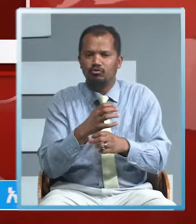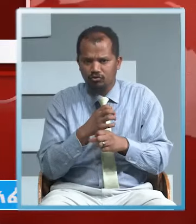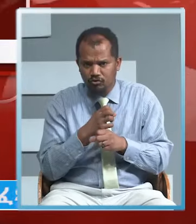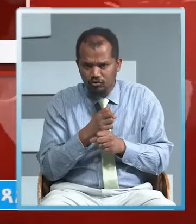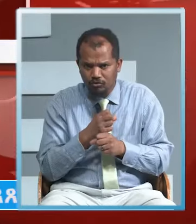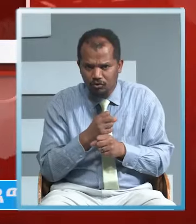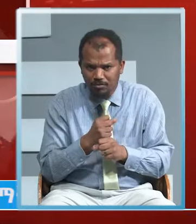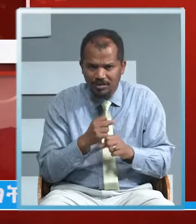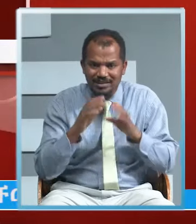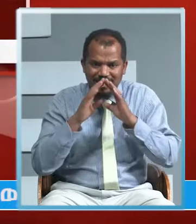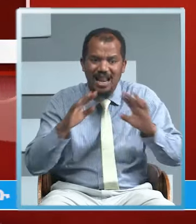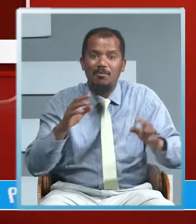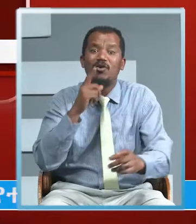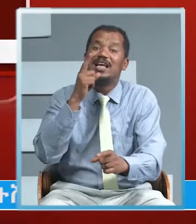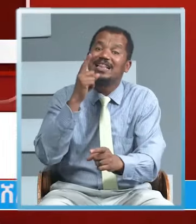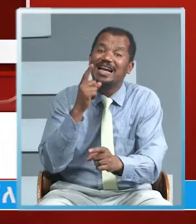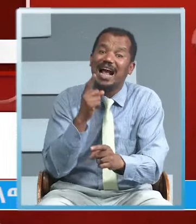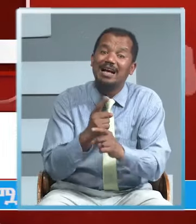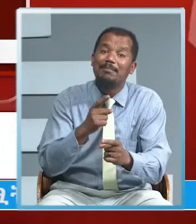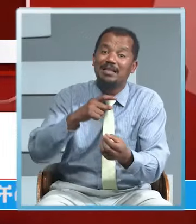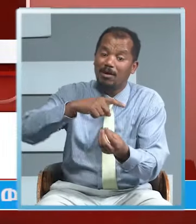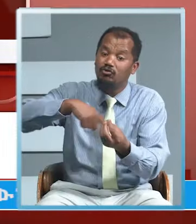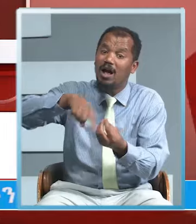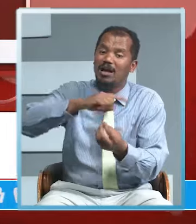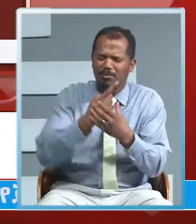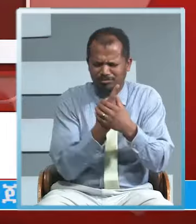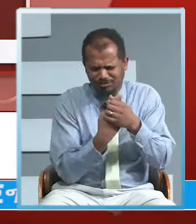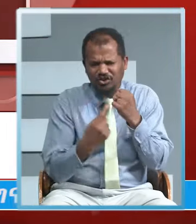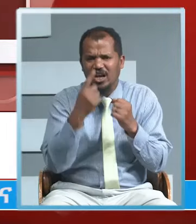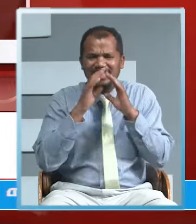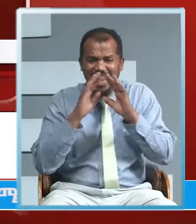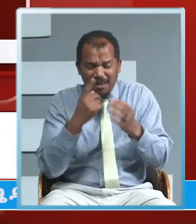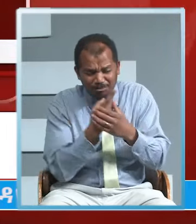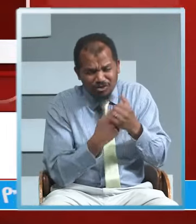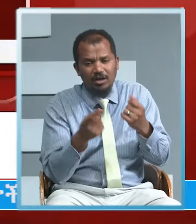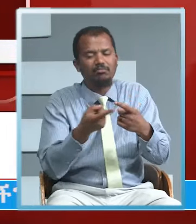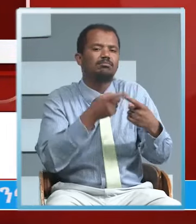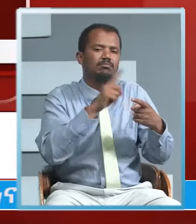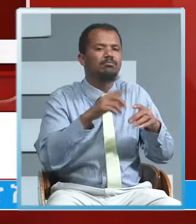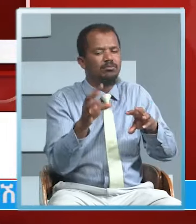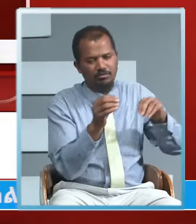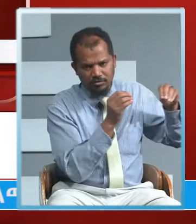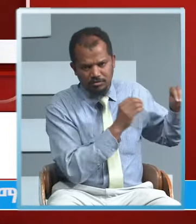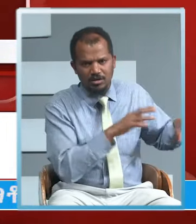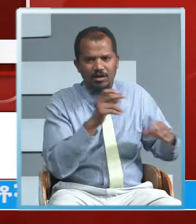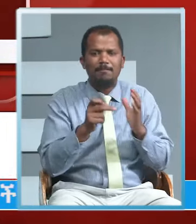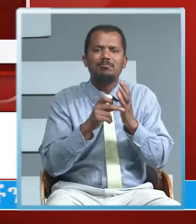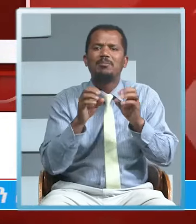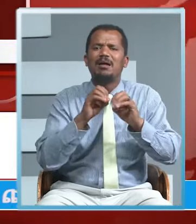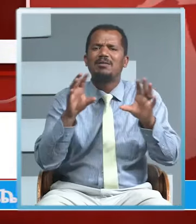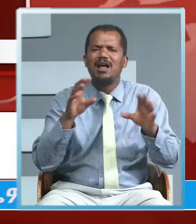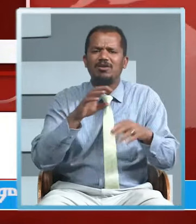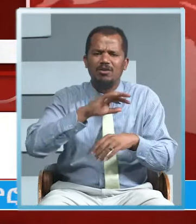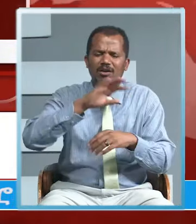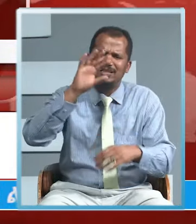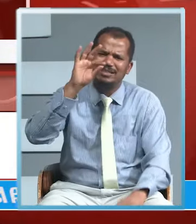ቅድም እንዳልኩ ሰላሙ የተረጋገጠባቸው አካባቢዎች ብቻ እና ብቻ ነው የመመለሱ ሂደት እንጂ ደብረ ብርሃን ኦሎሞስ